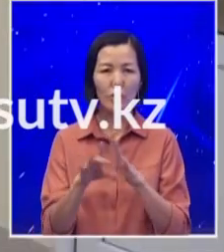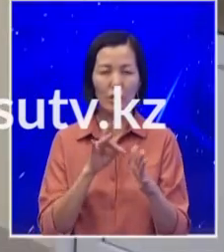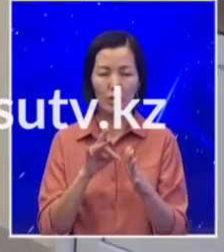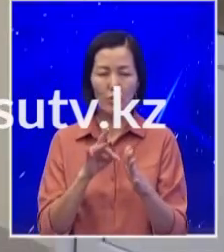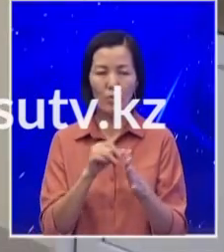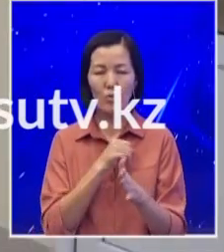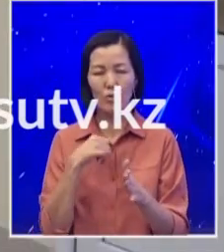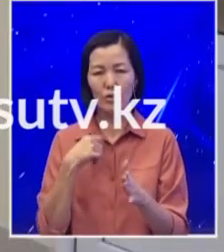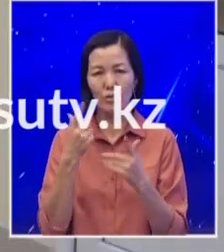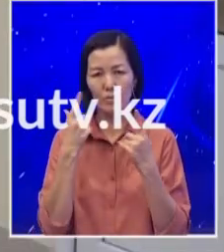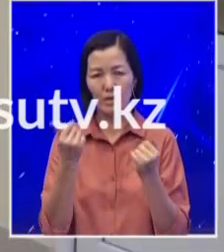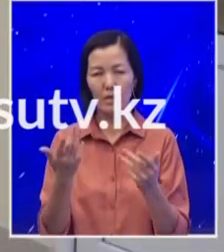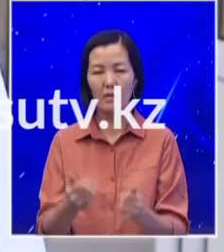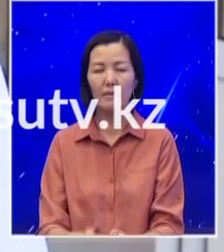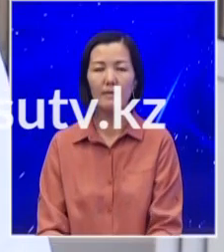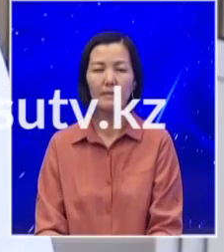қарай салынады.